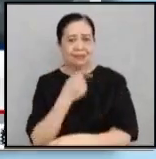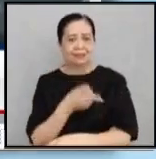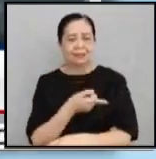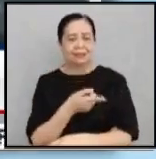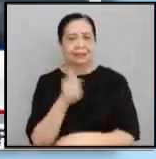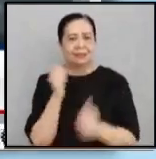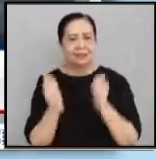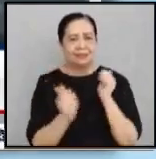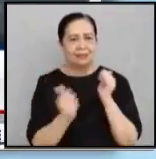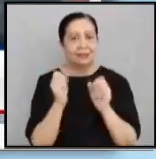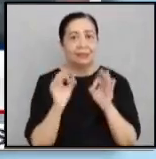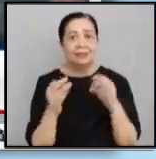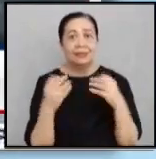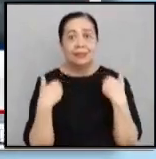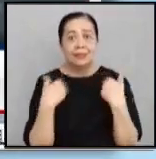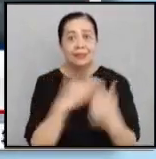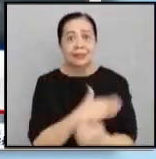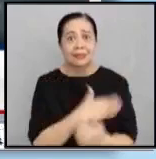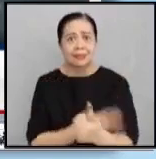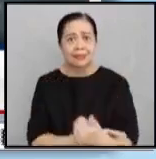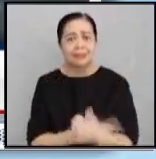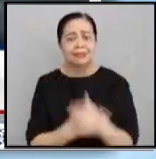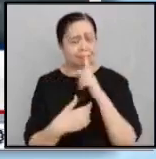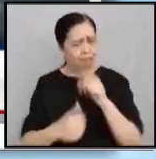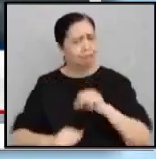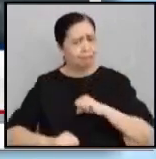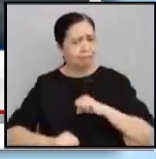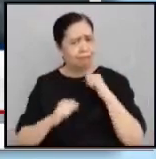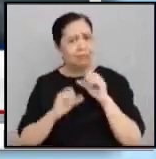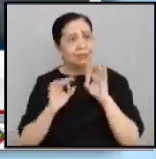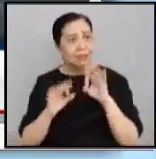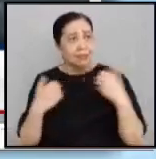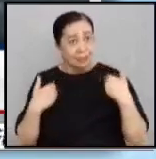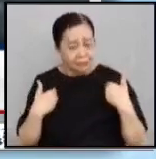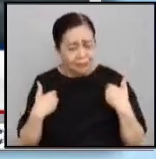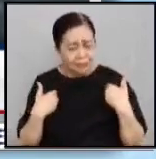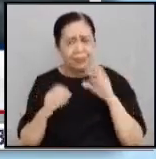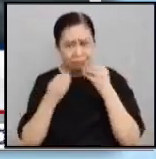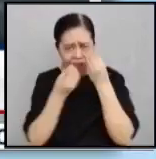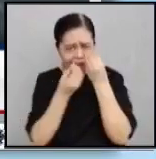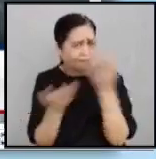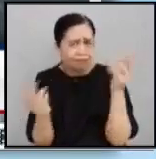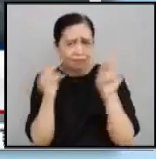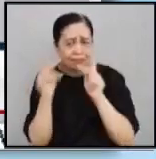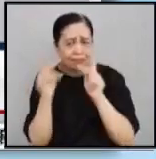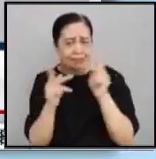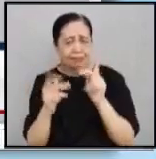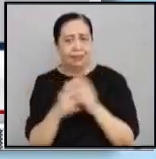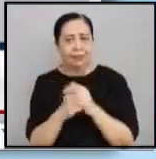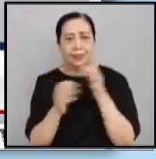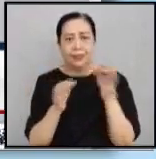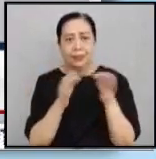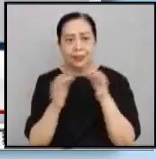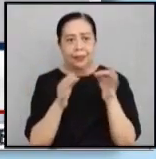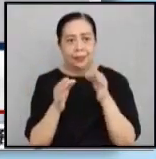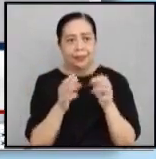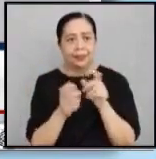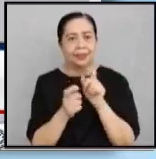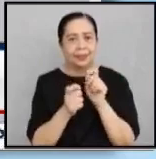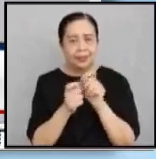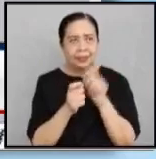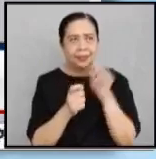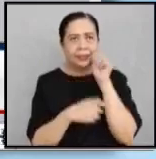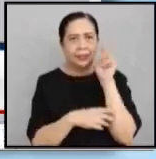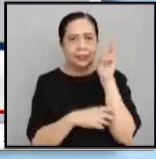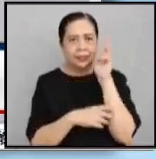kung meron man daw siyang anak, ay magiging proud pa daw siya na i-share ito sa publiko. Paliwanag pa niya, saktong nalaman daw nila na may